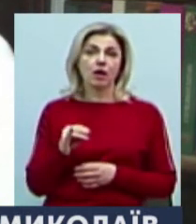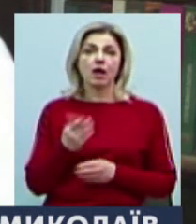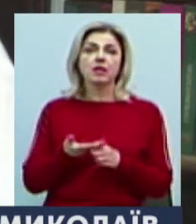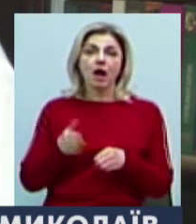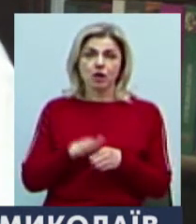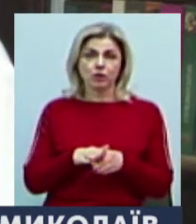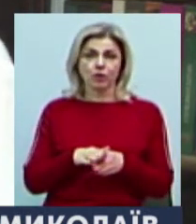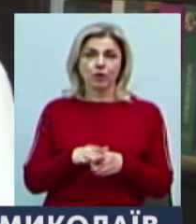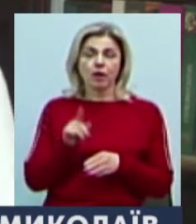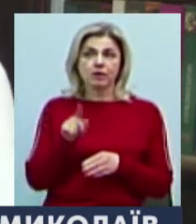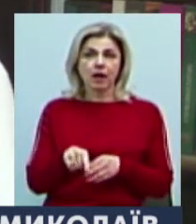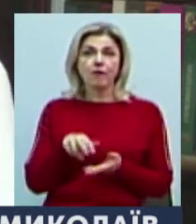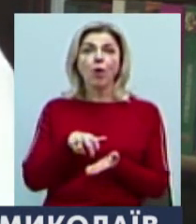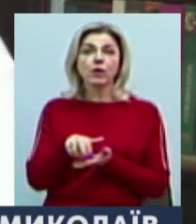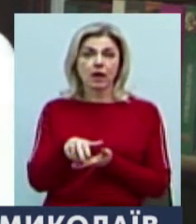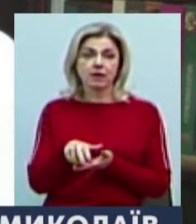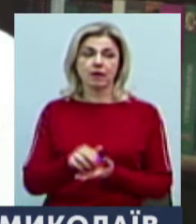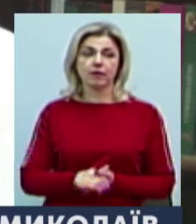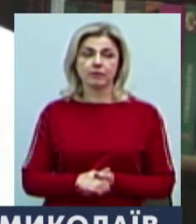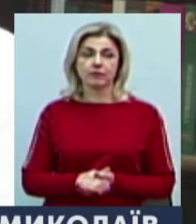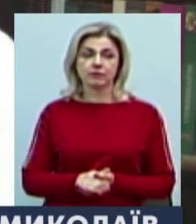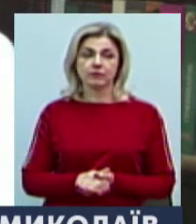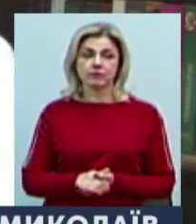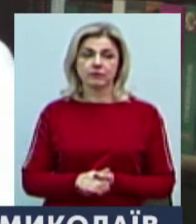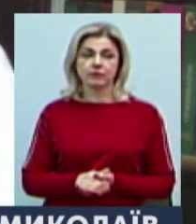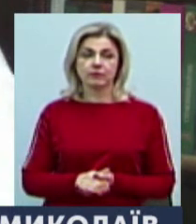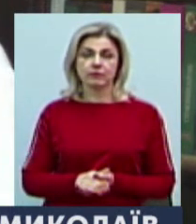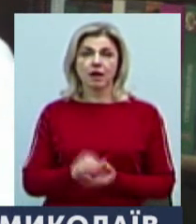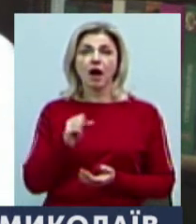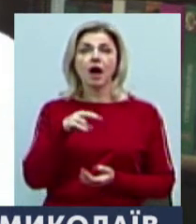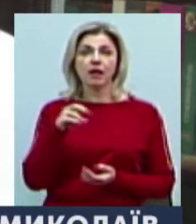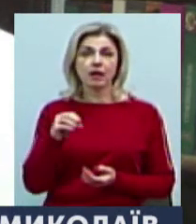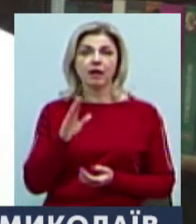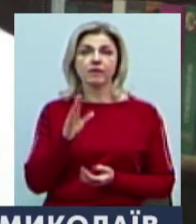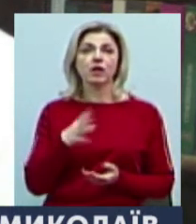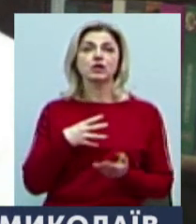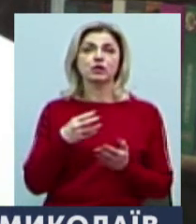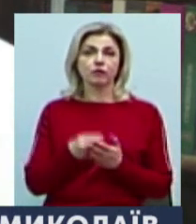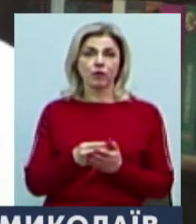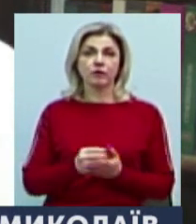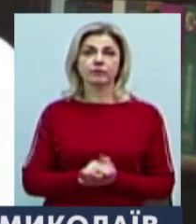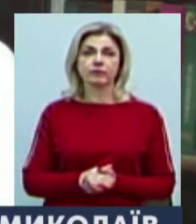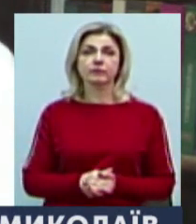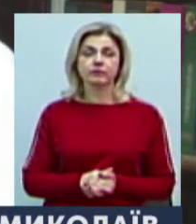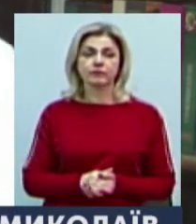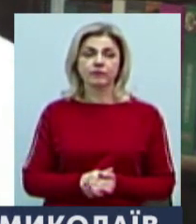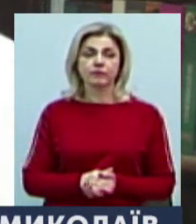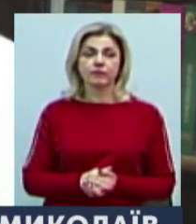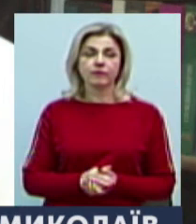тяжко навіть далі ходити. Але у своїх роботах вони свободні,